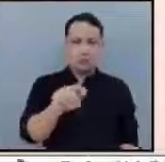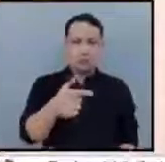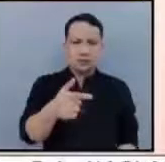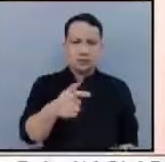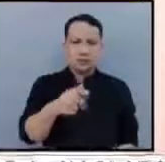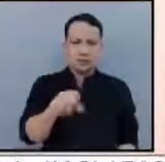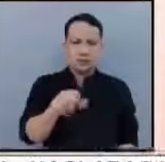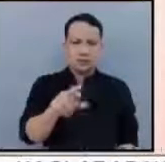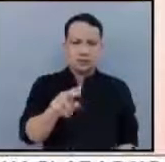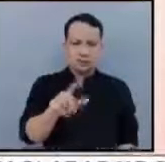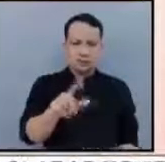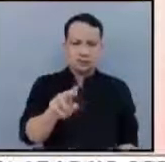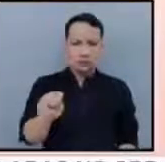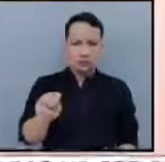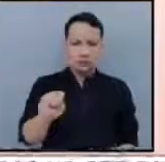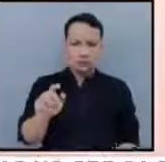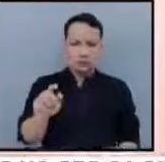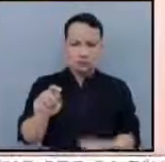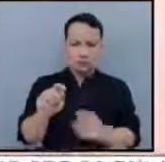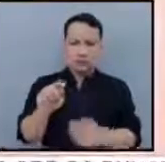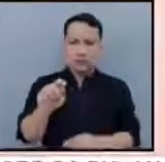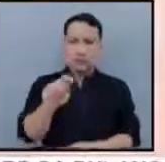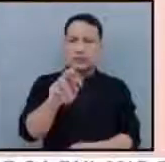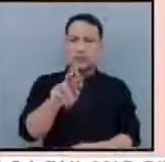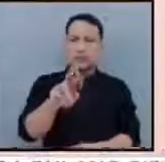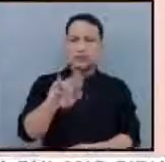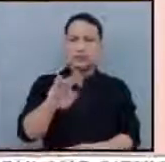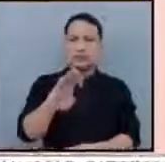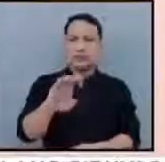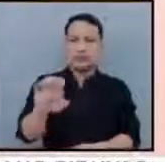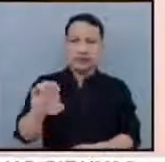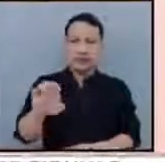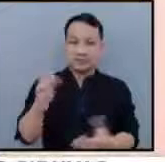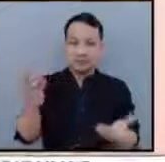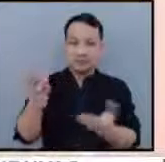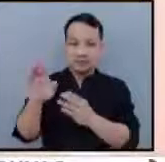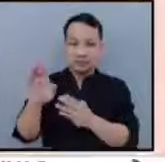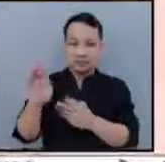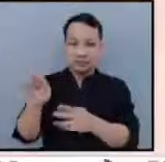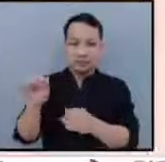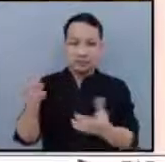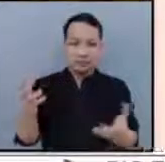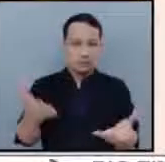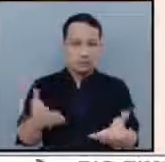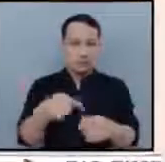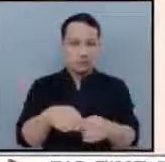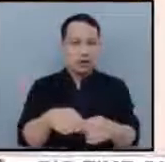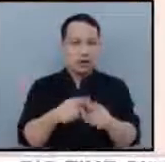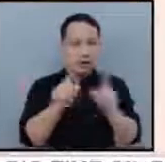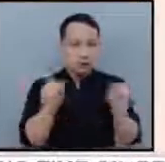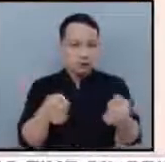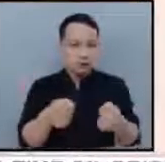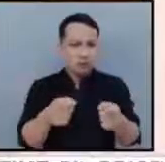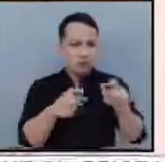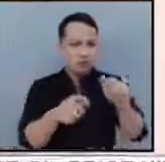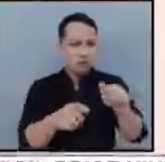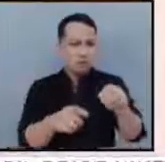mga nararamdaman patungkol dito? At pwede rin po ba kayong magkwento patungkol sa Matigsalug tribe?